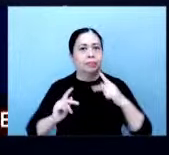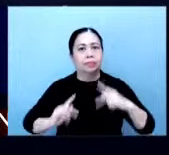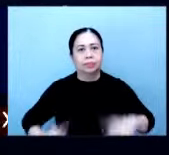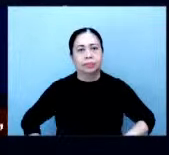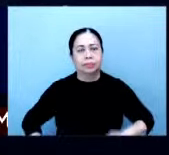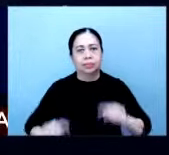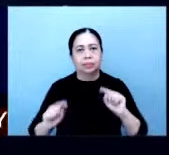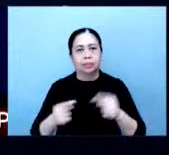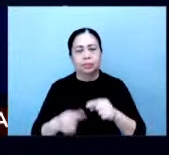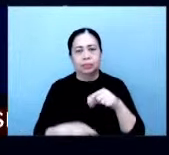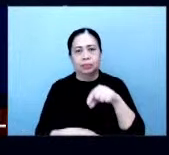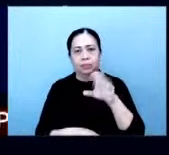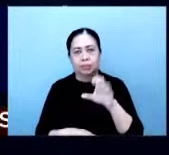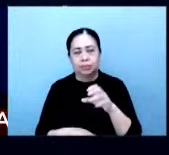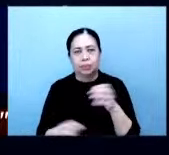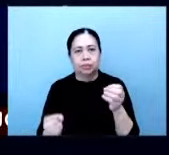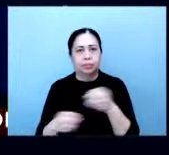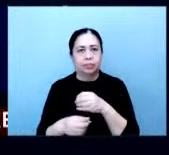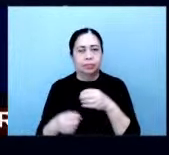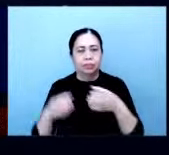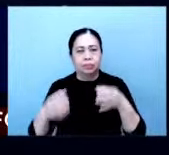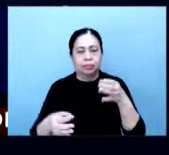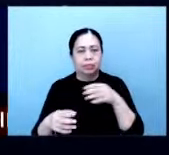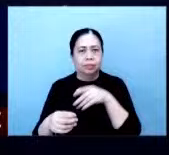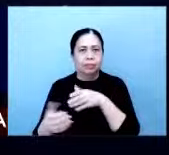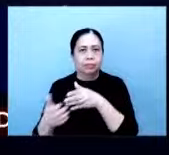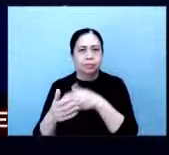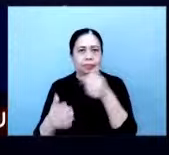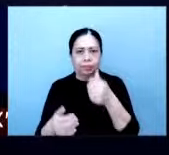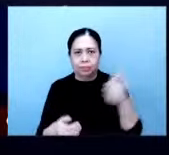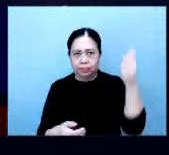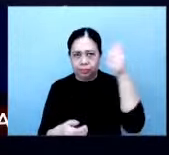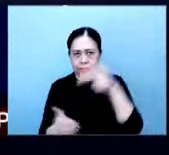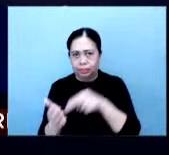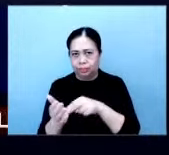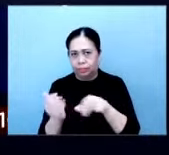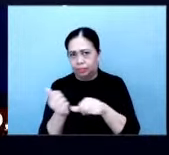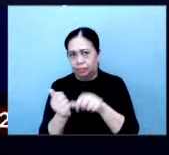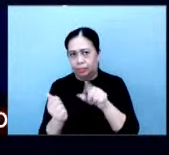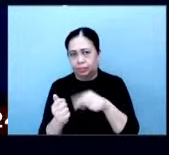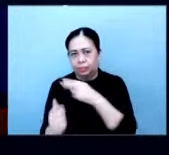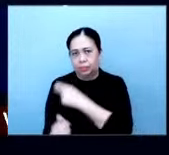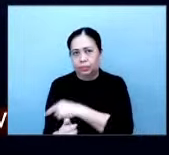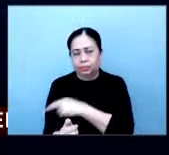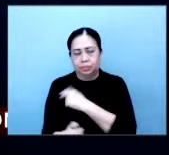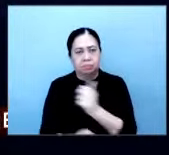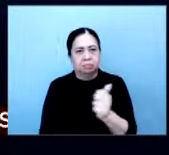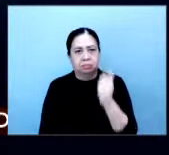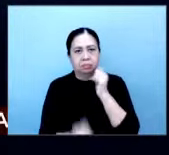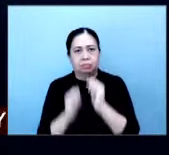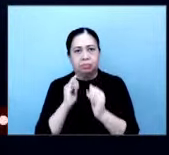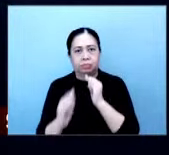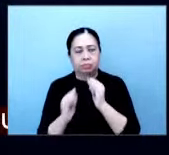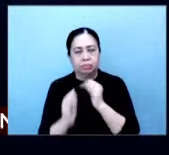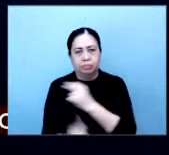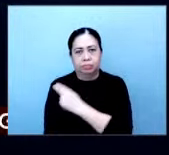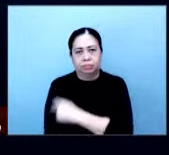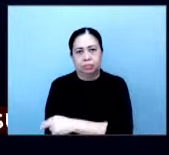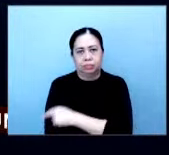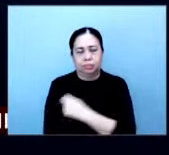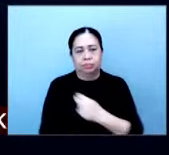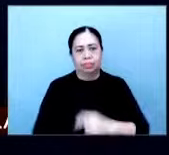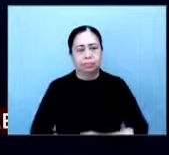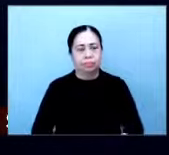Quezon City prosecutor's office ang pamunuan at nurse aid ng ospital tumangging magbigay ng pahayag ang ospital nagbabalita mula sa frontline